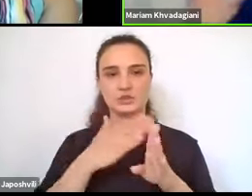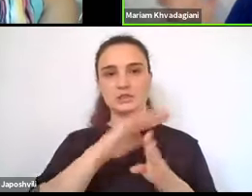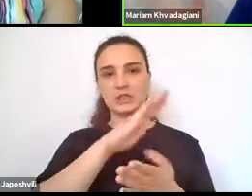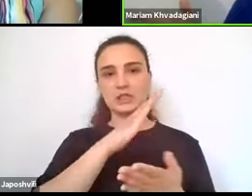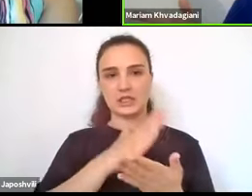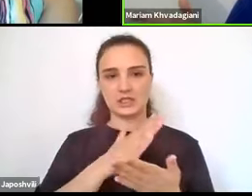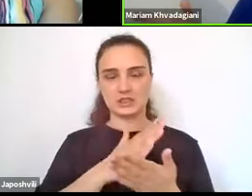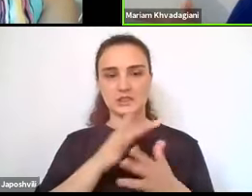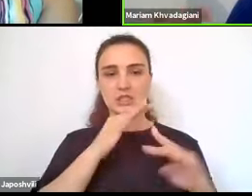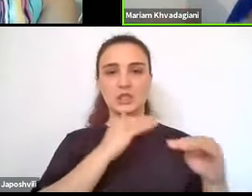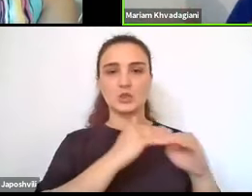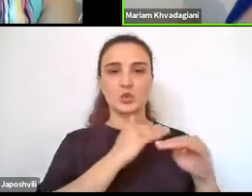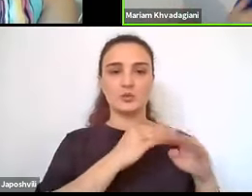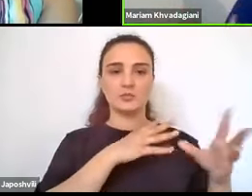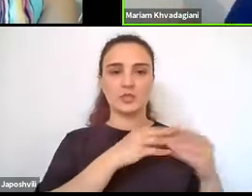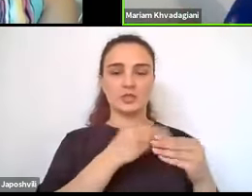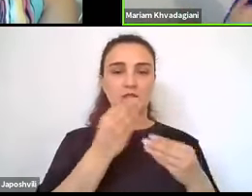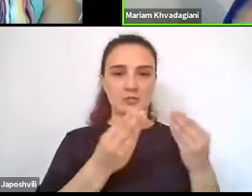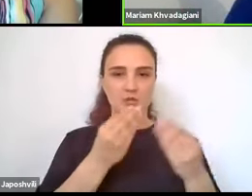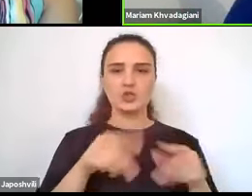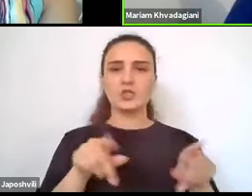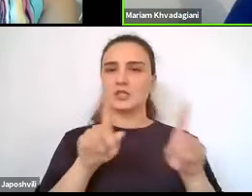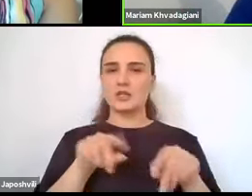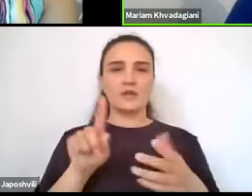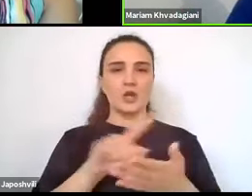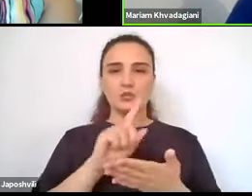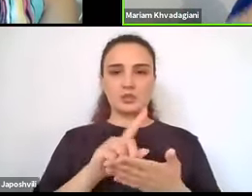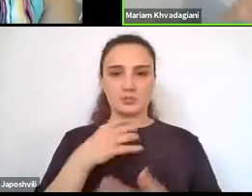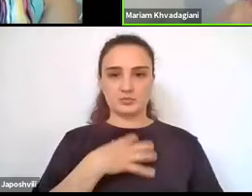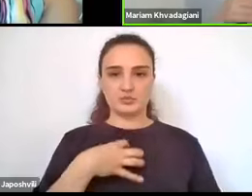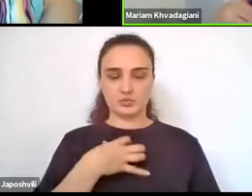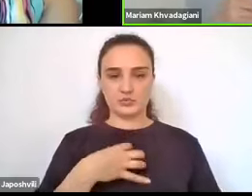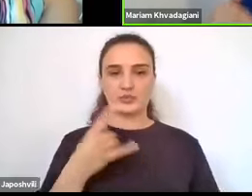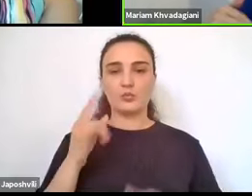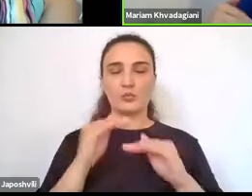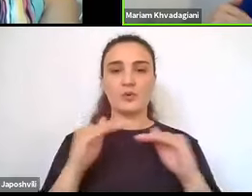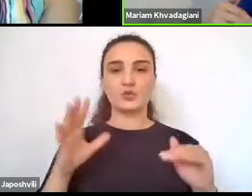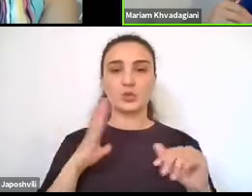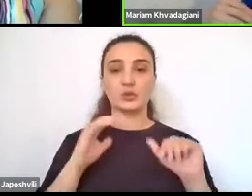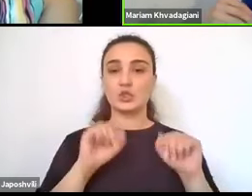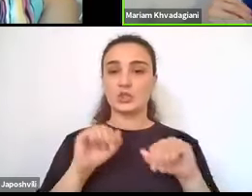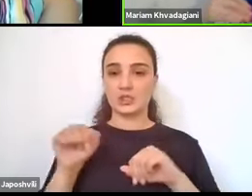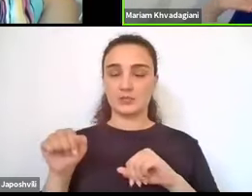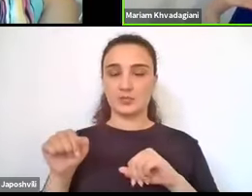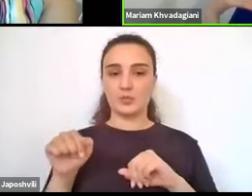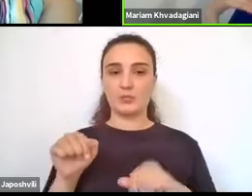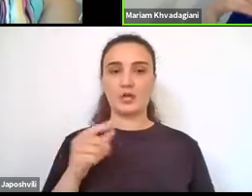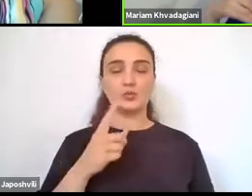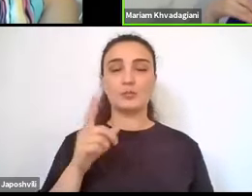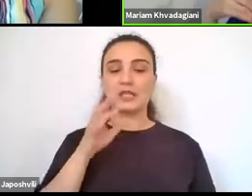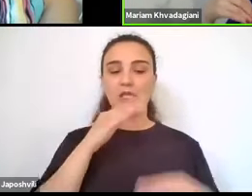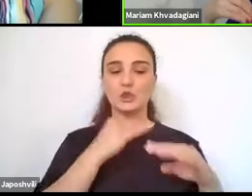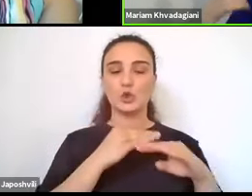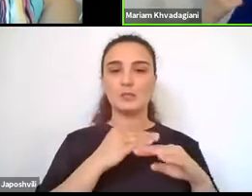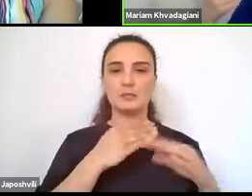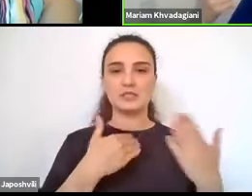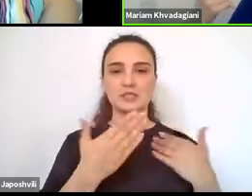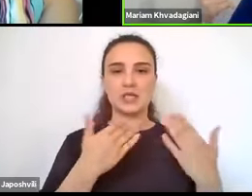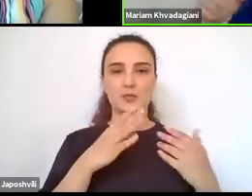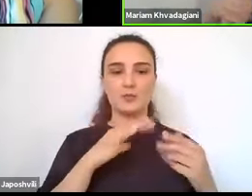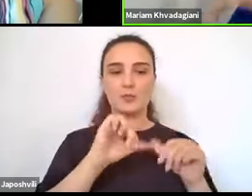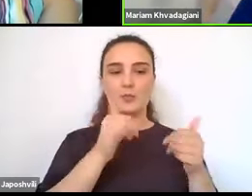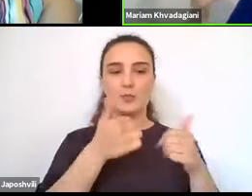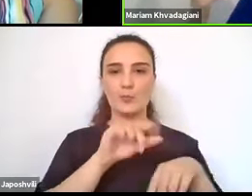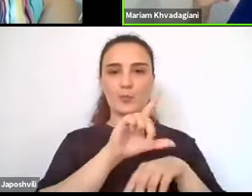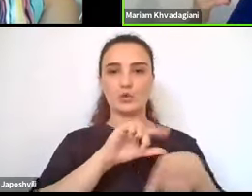არის თანატოლებთან თამაში, რაც ასევე აუცილებლად მნიშვნელოვანი არის, რომ ბავშვს ჰქონდეს შესაძლებლობა, იმიტომ რომ თანატოლებისგან ის მოდელირების